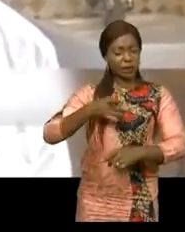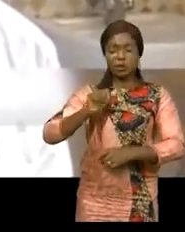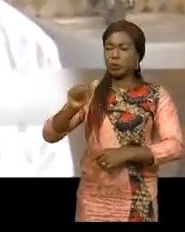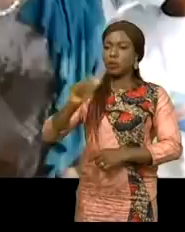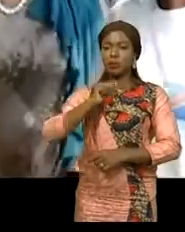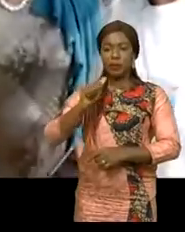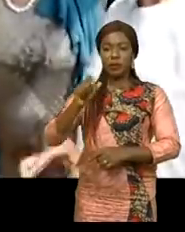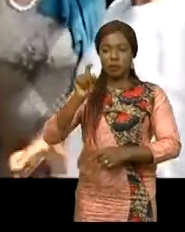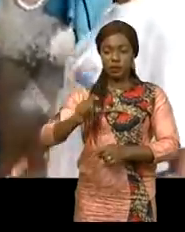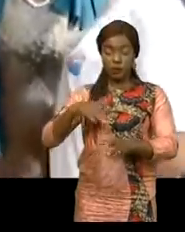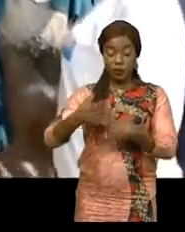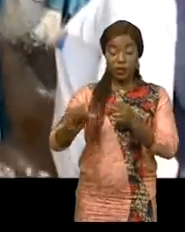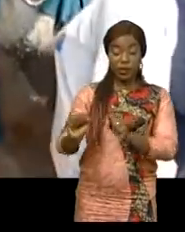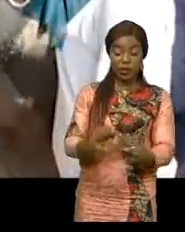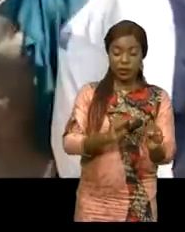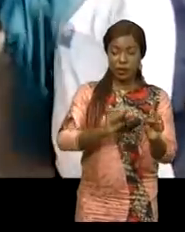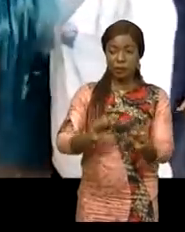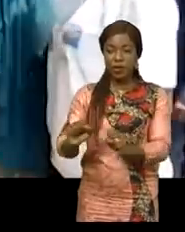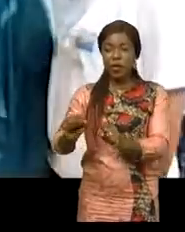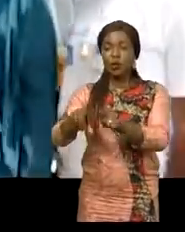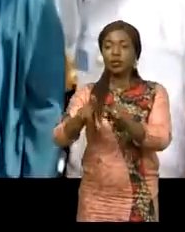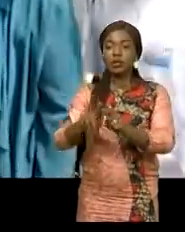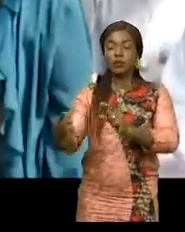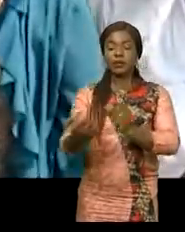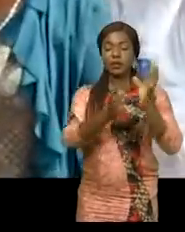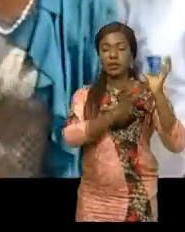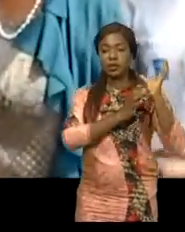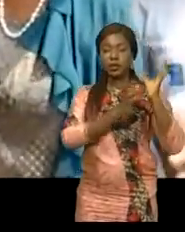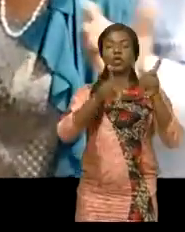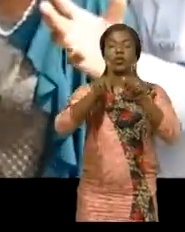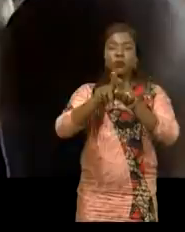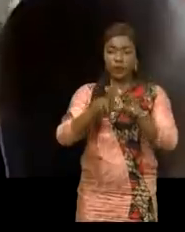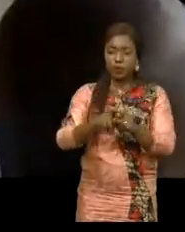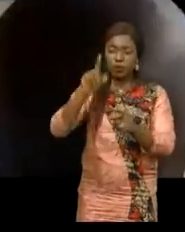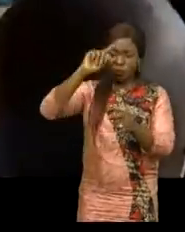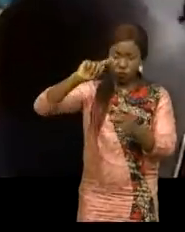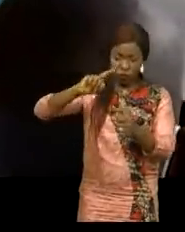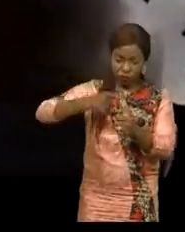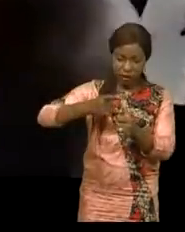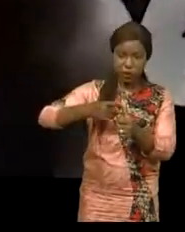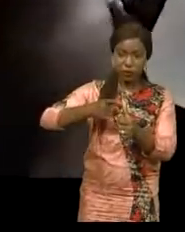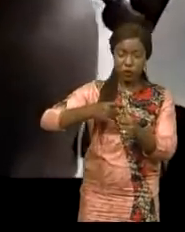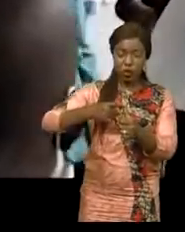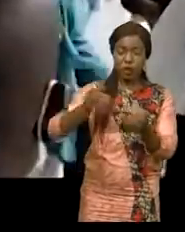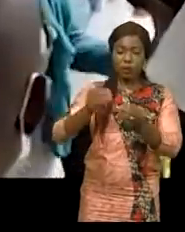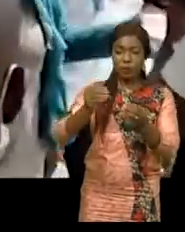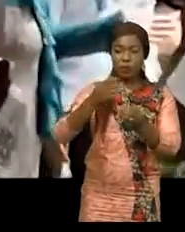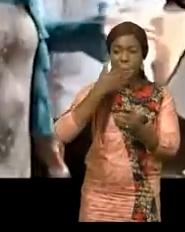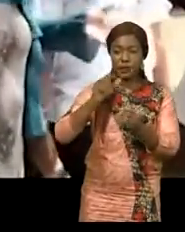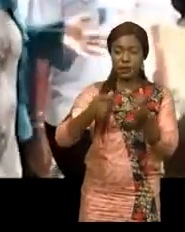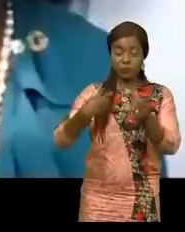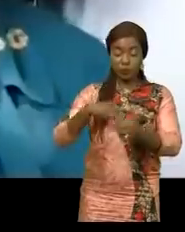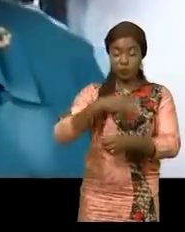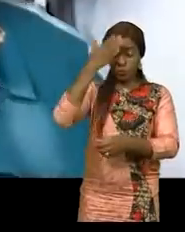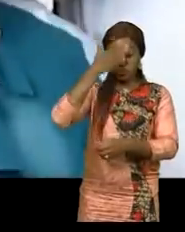examens par ce soir tout commence par la prise en charge médicale étant donné que nous sommes dans un hôpital a déclaré